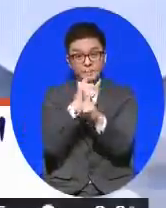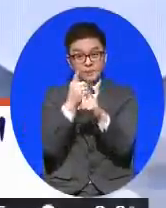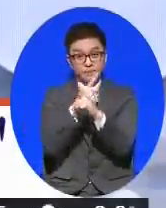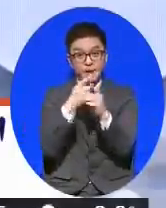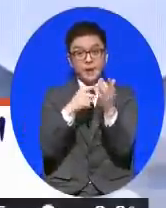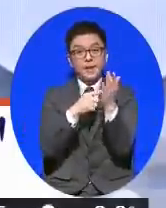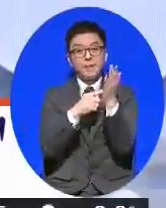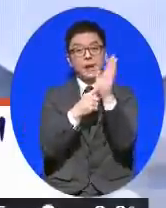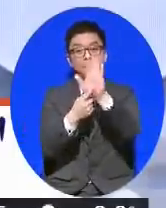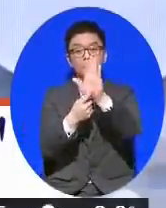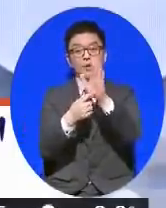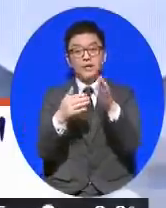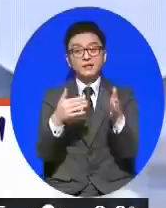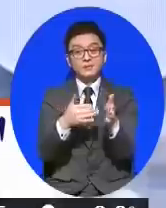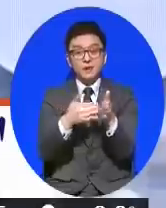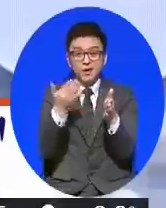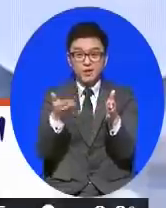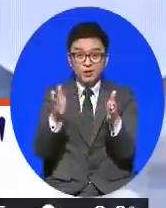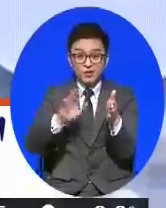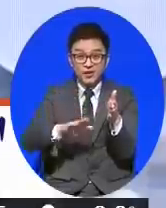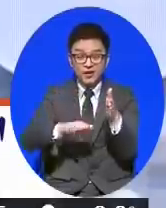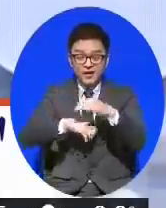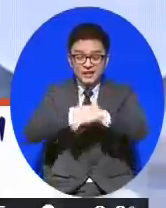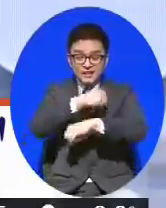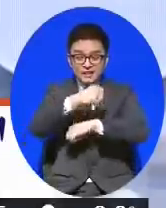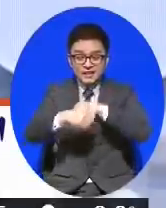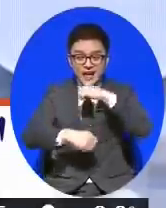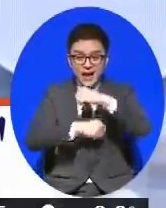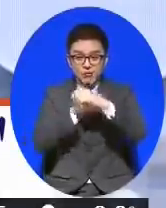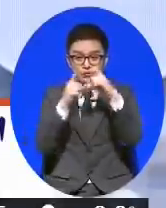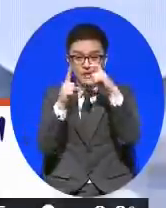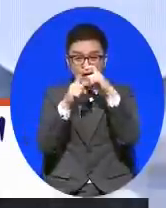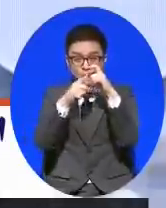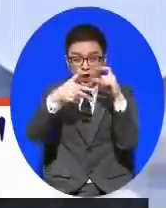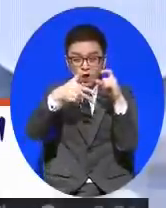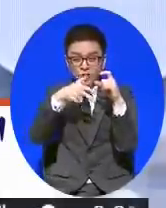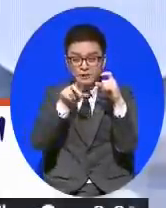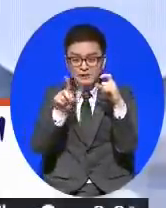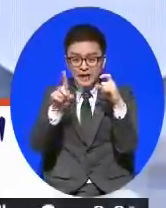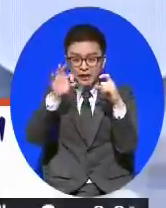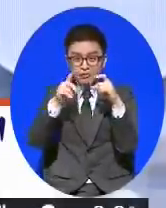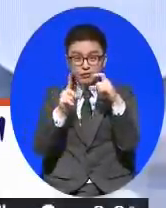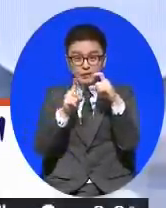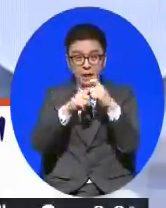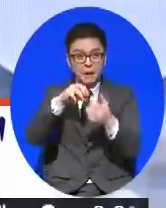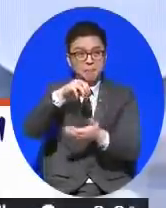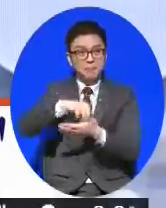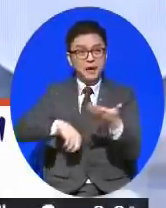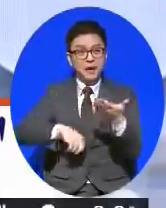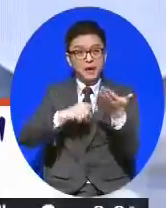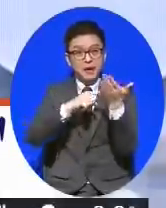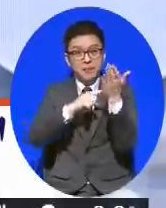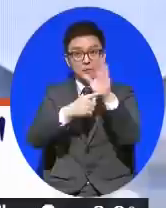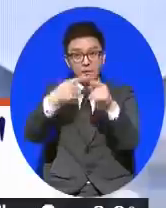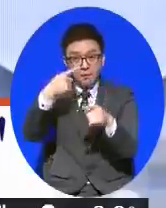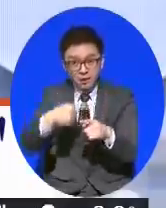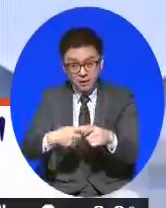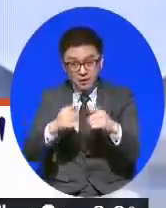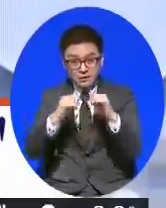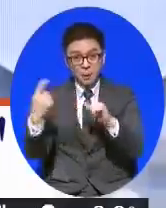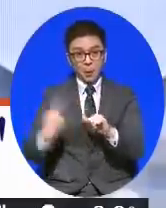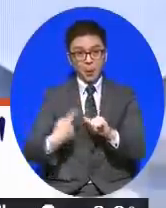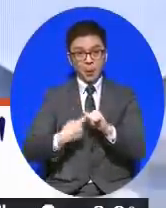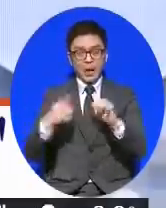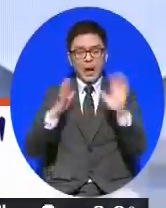문구를 삭제한 개헌안을 발표했습니다. 논란이 일자 4시간 뒤에 실수를 인정하고 자유 문구를 다시